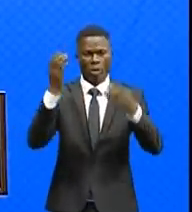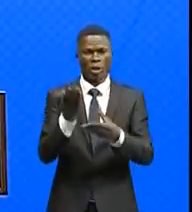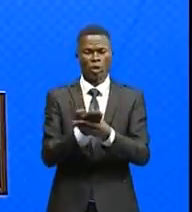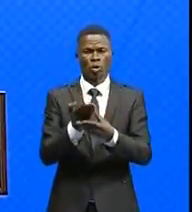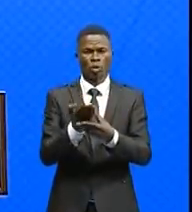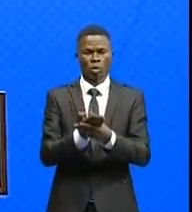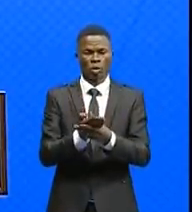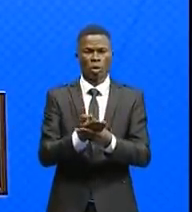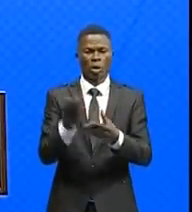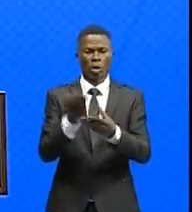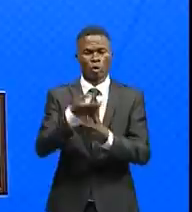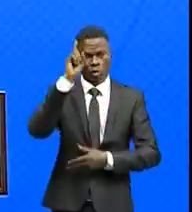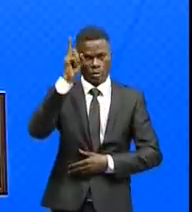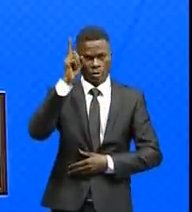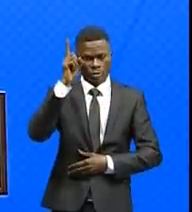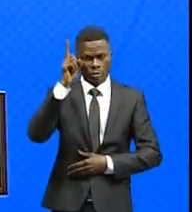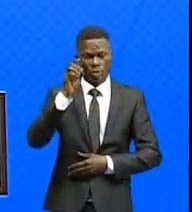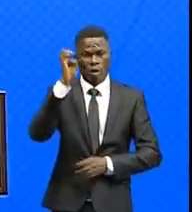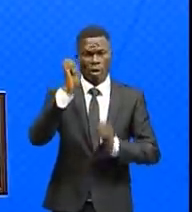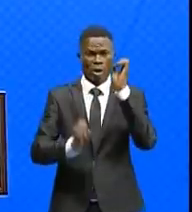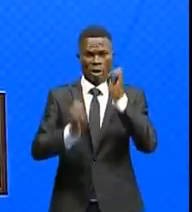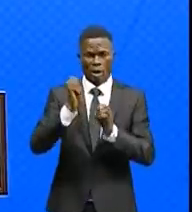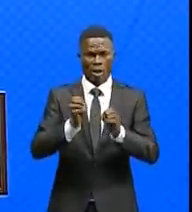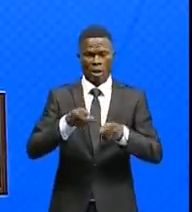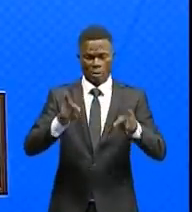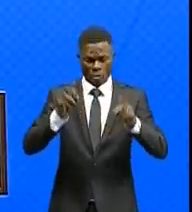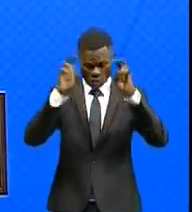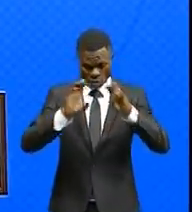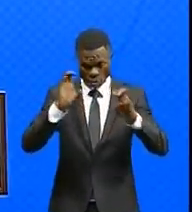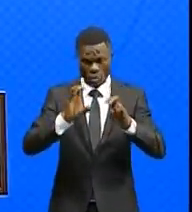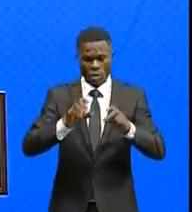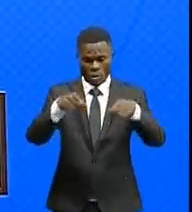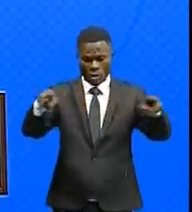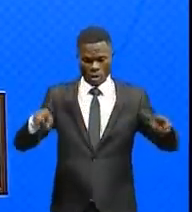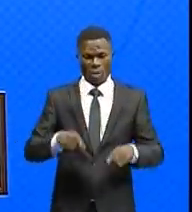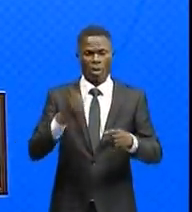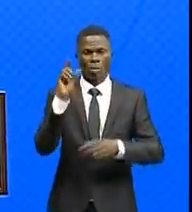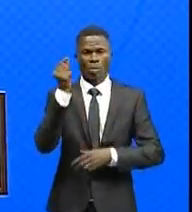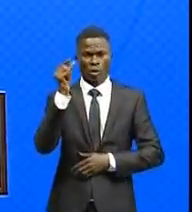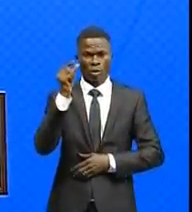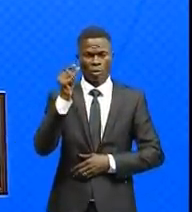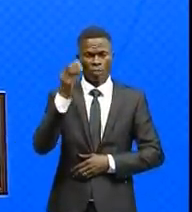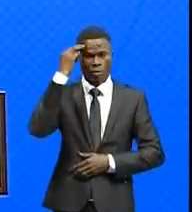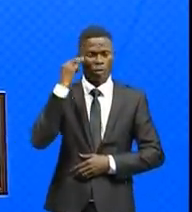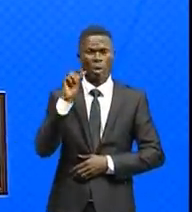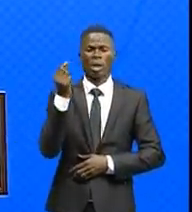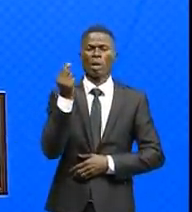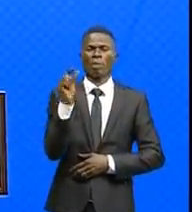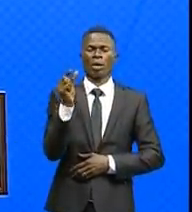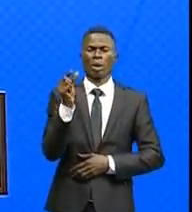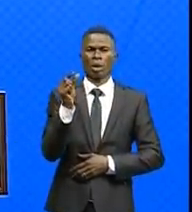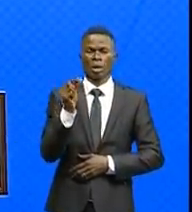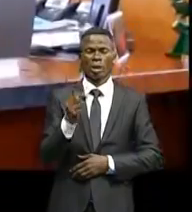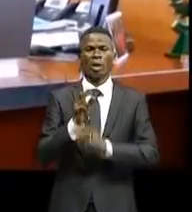dossiers. Premier dossier, de l'évaluation de permis de recherche au cadastre minier. La ministre des Mines